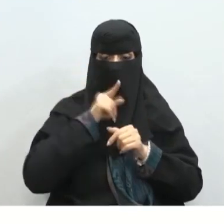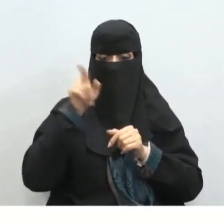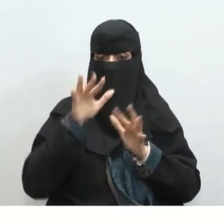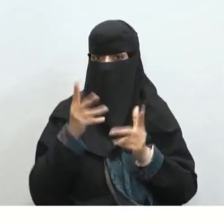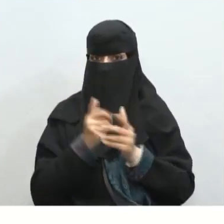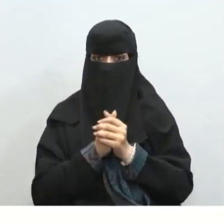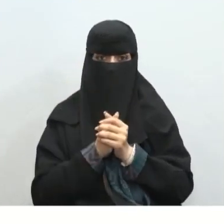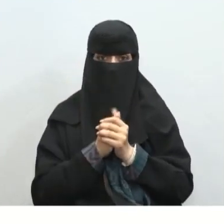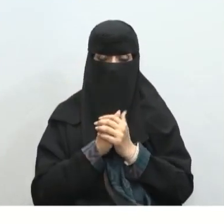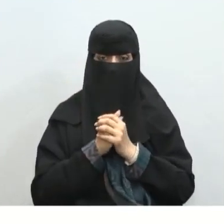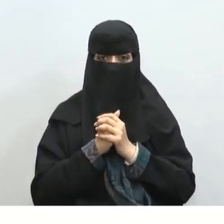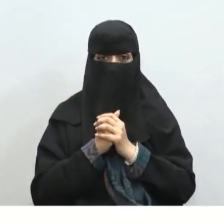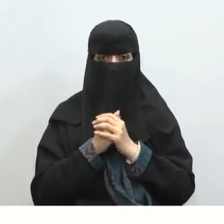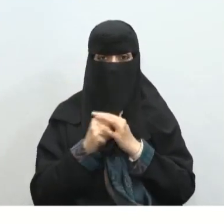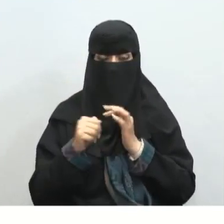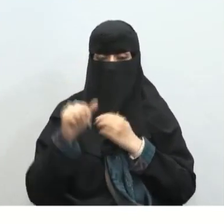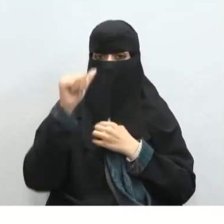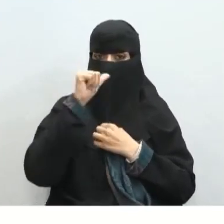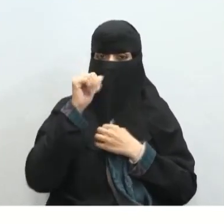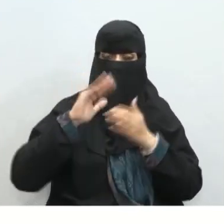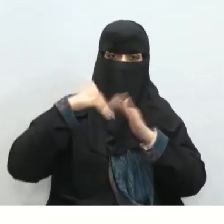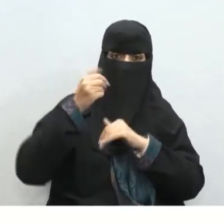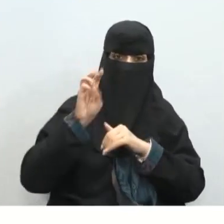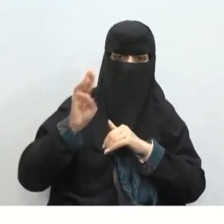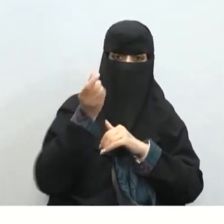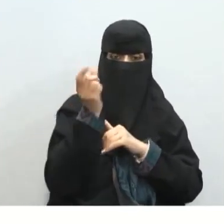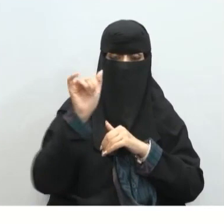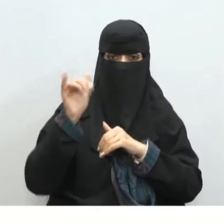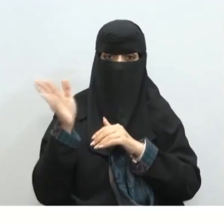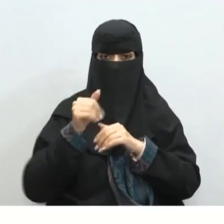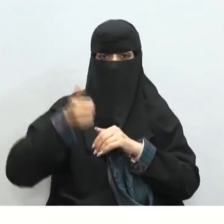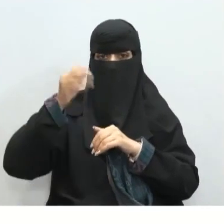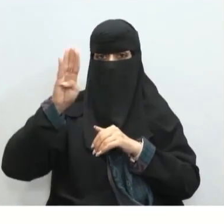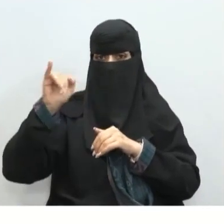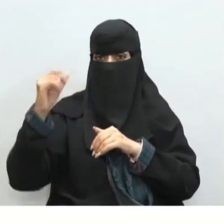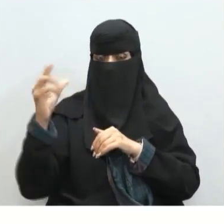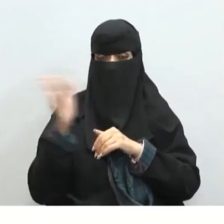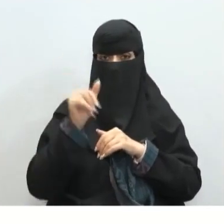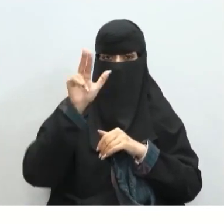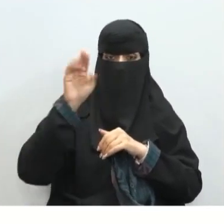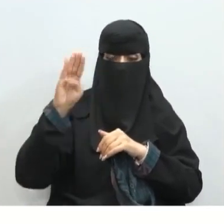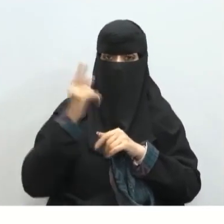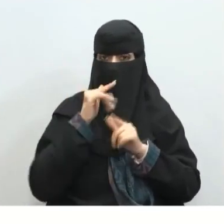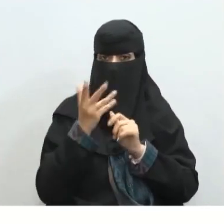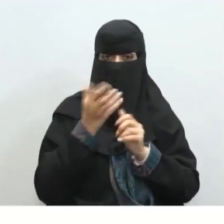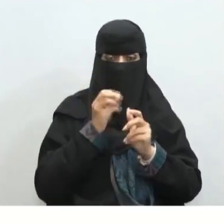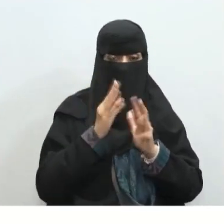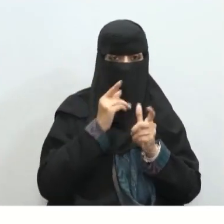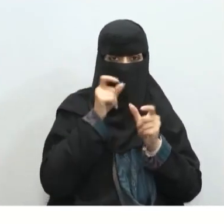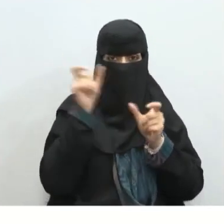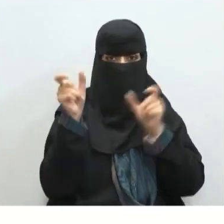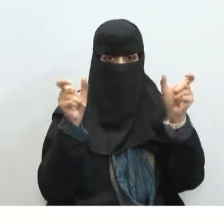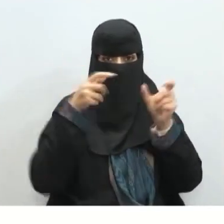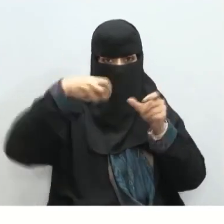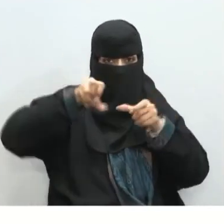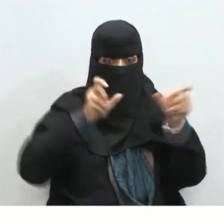الخلوي وهي الماء وثاني اكسيد الكربون من اين جاءت ذرات الاكسجين في جزيء الثاني اكسيد الكربون ومن اين جاءت